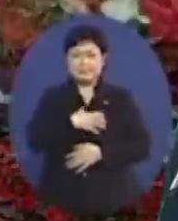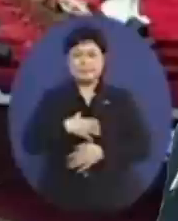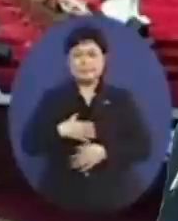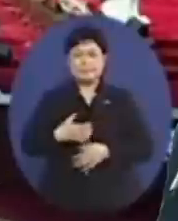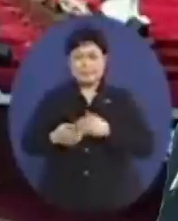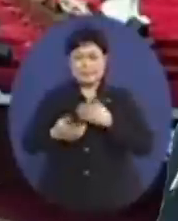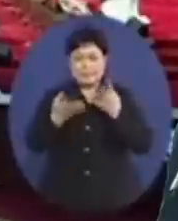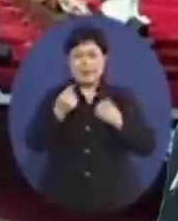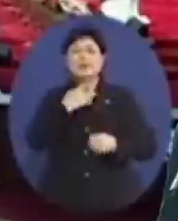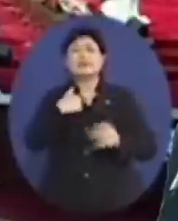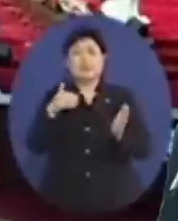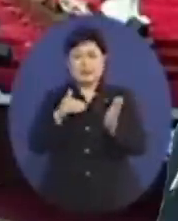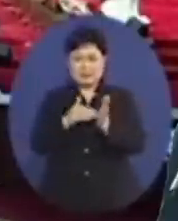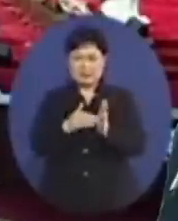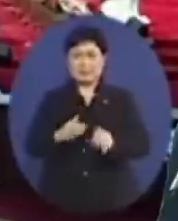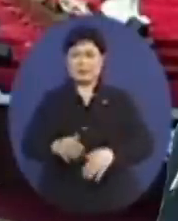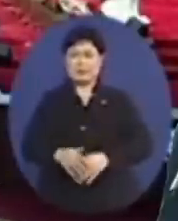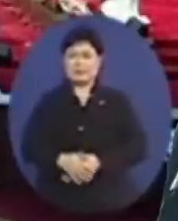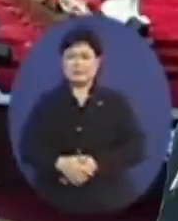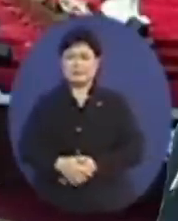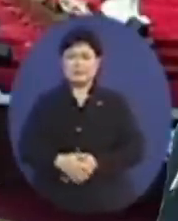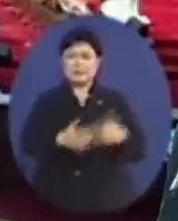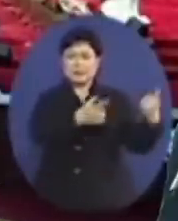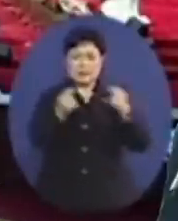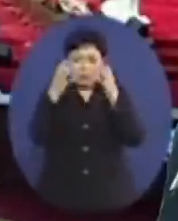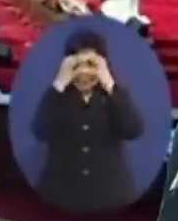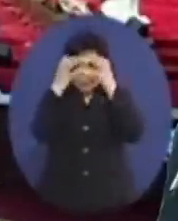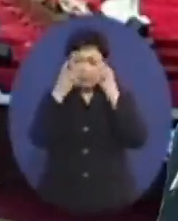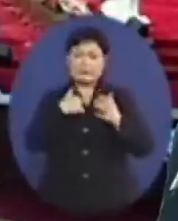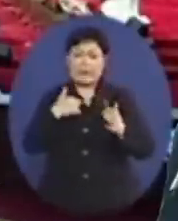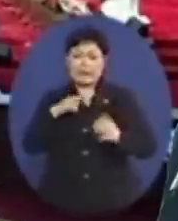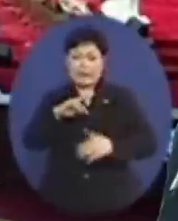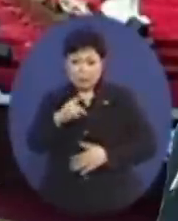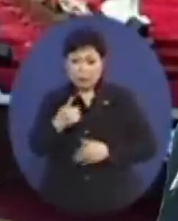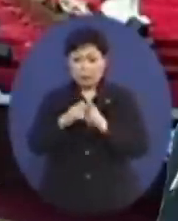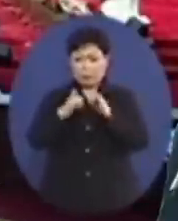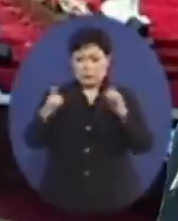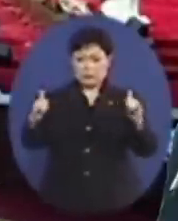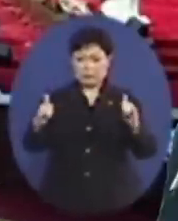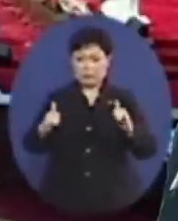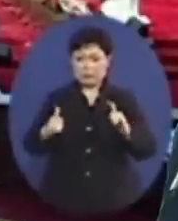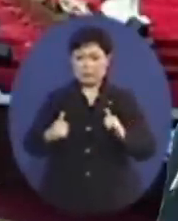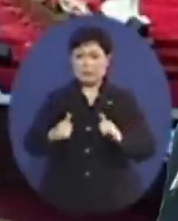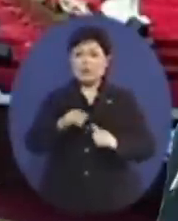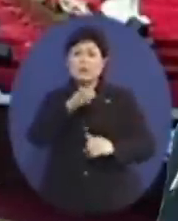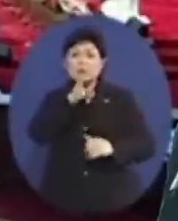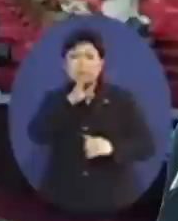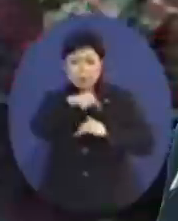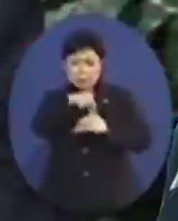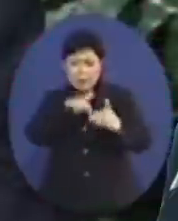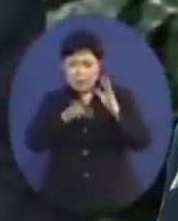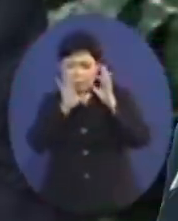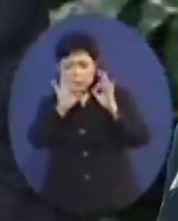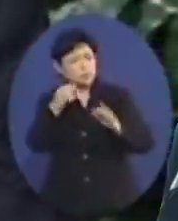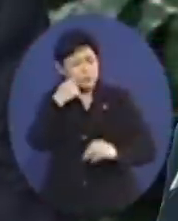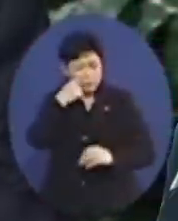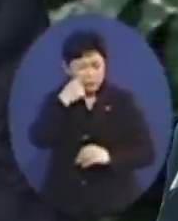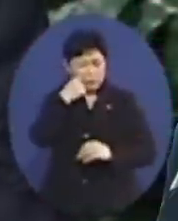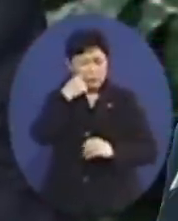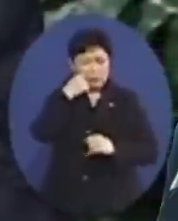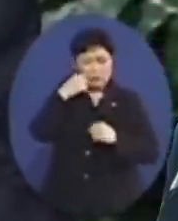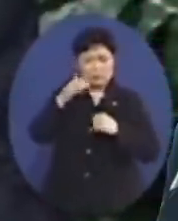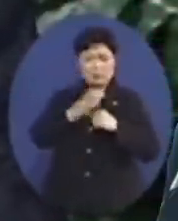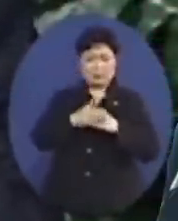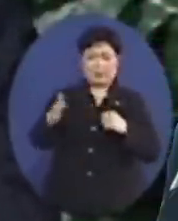마음에 당했습니다. 그런 고통을 당해도 사람들은 예수님의 마음이 안 보이니까 누가